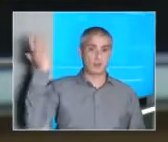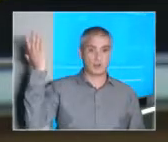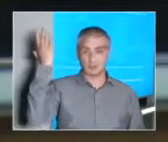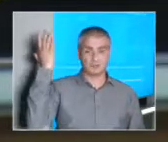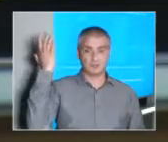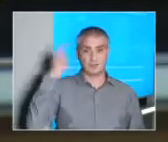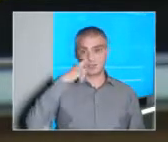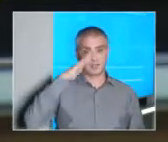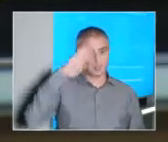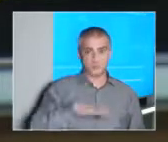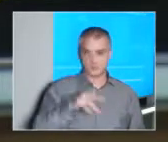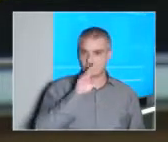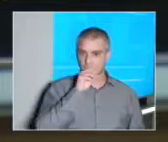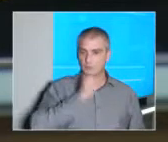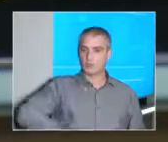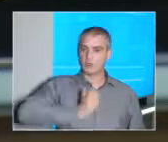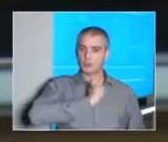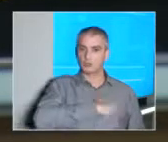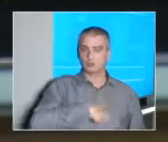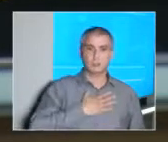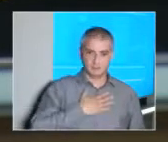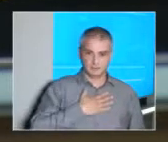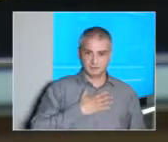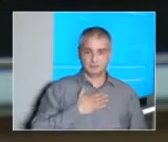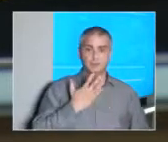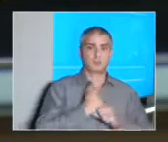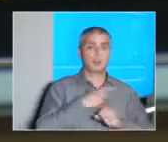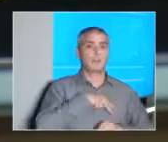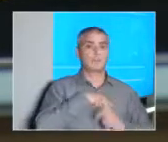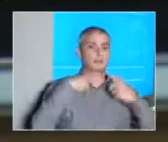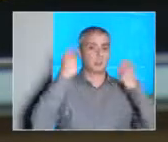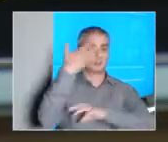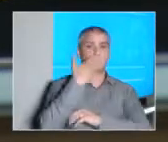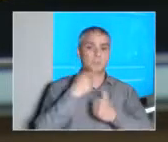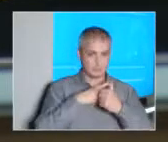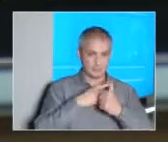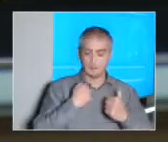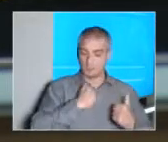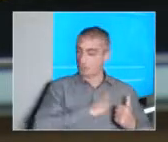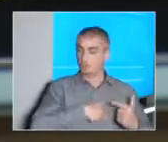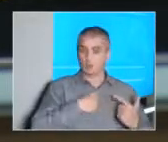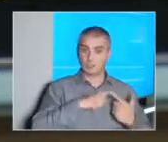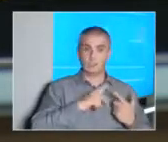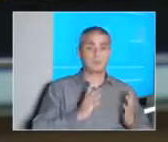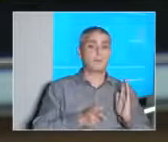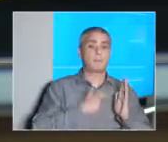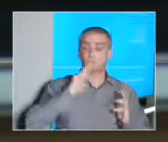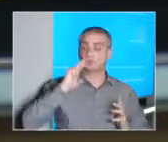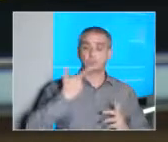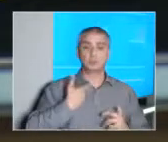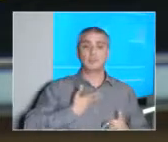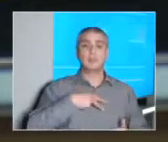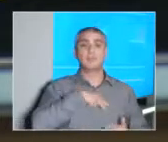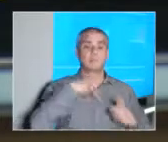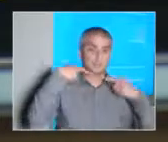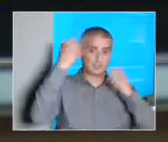מה, נחיתות. אתה מדבר עם ראש עיר, שזוכה פרס חינוך במדינת ישראל, אתה מדבר עם ראש עיר שפעם שלישית השנה קיבל